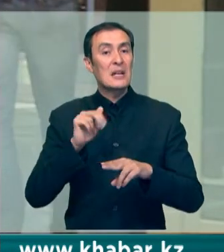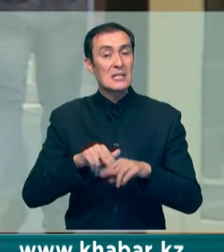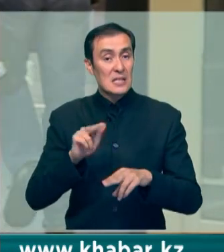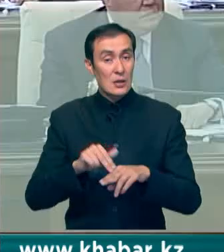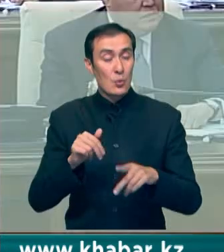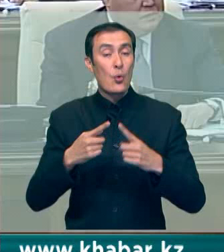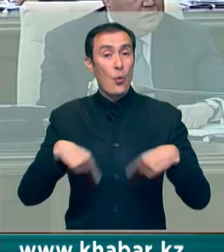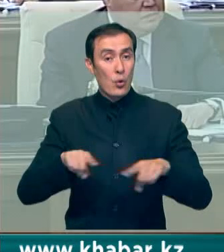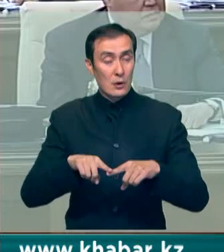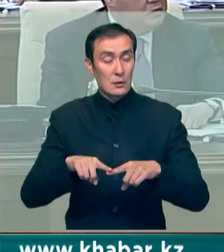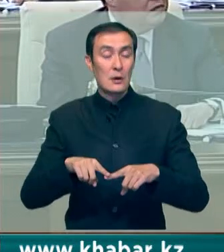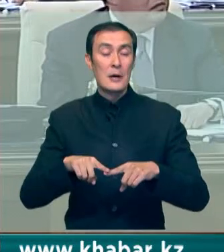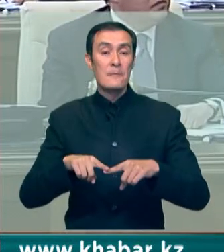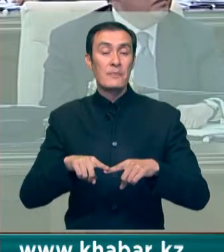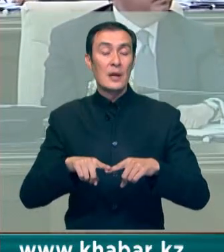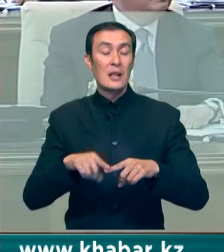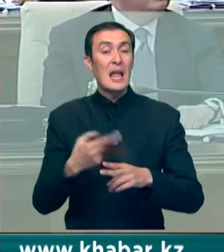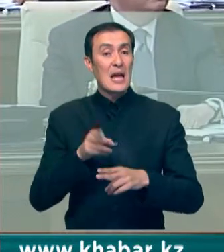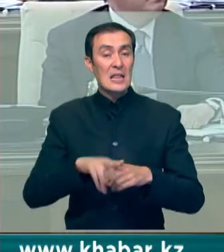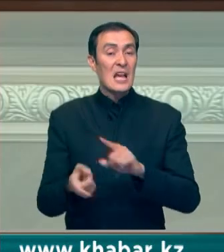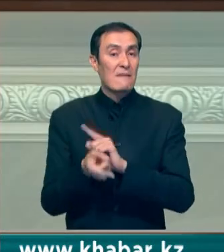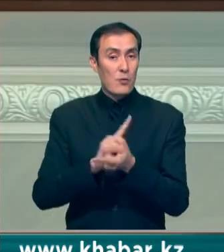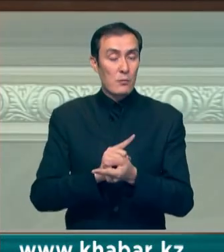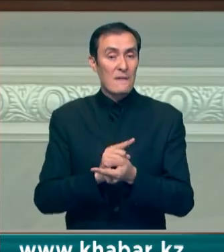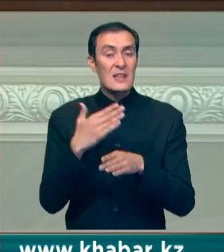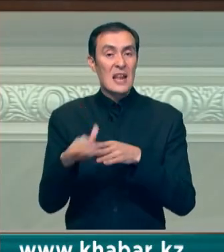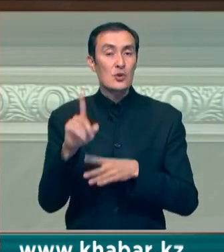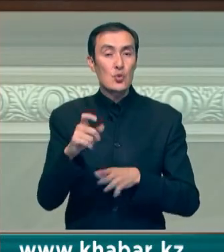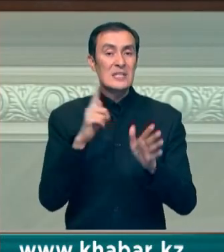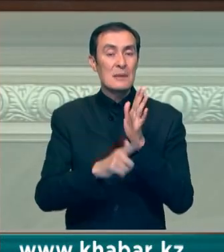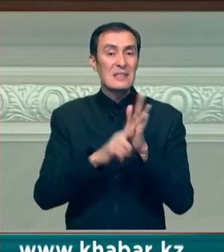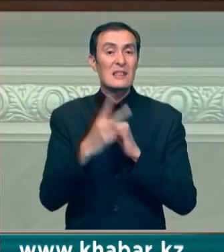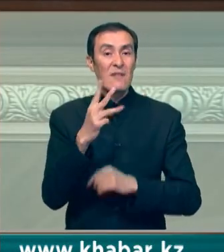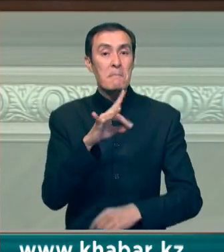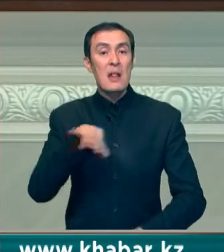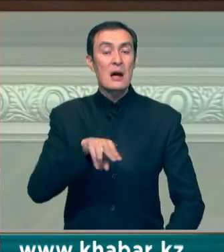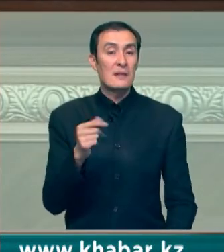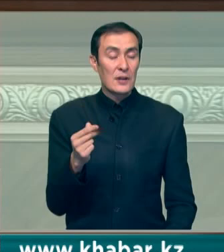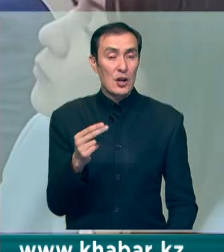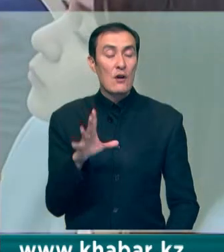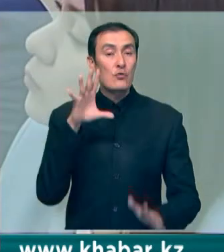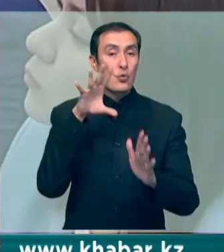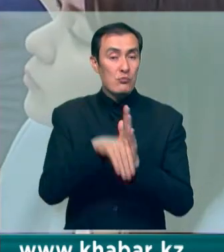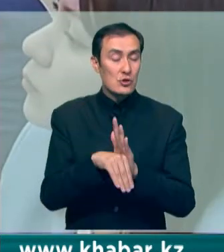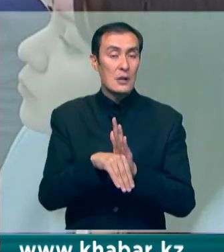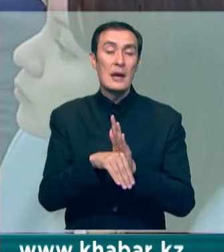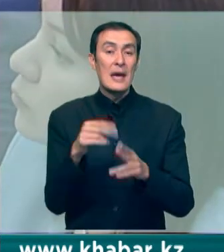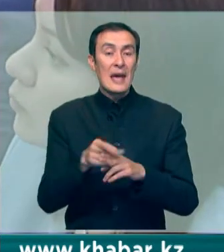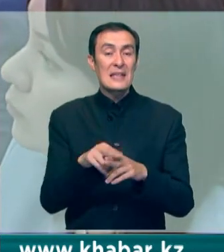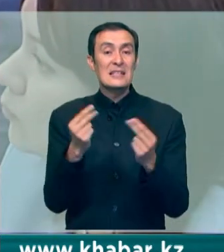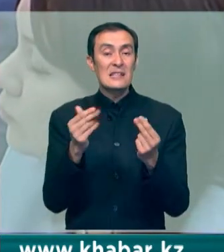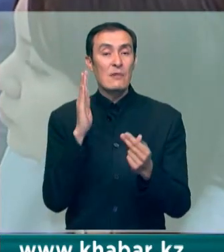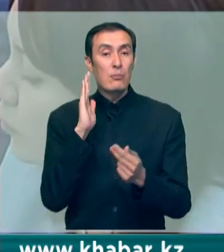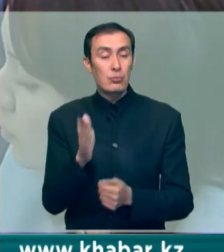правоохранительные органы. Для этой реформы выделяются 172 миллиарда тенге, в том числе эти средства